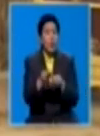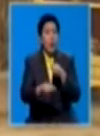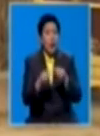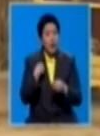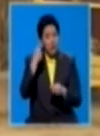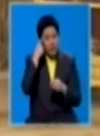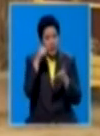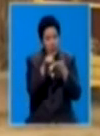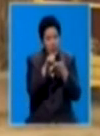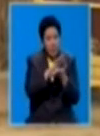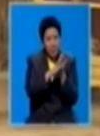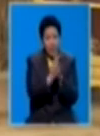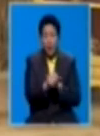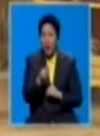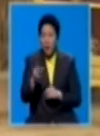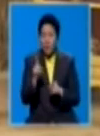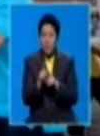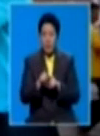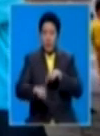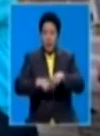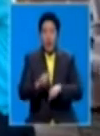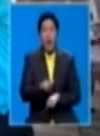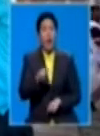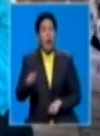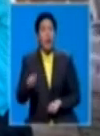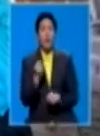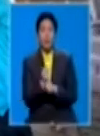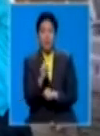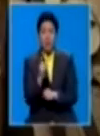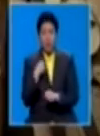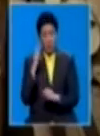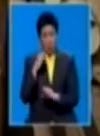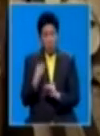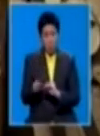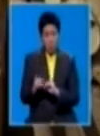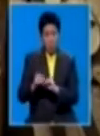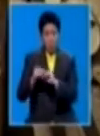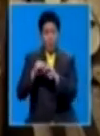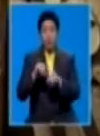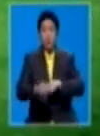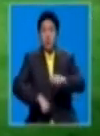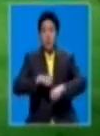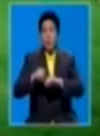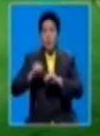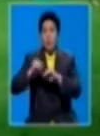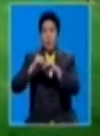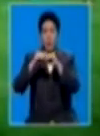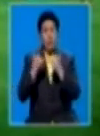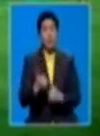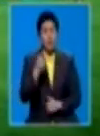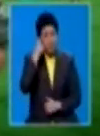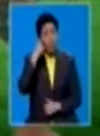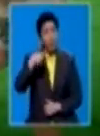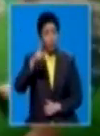เพื่อเปลี่ยนใหม่เป็นการบริการกับนักปั่นนักท่องเที่ยวที่จะมีมากขึ้นในอนาคตนะครับน่าจะได้ผลดีมากกว่า